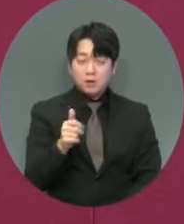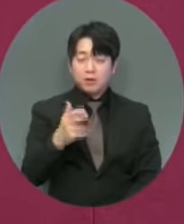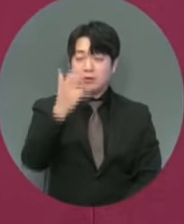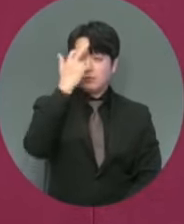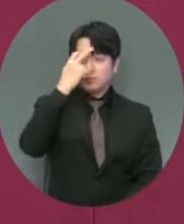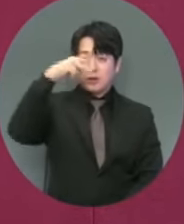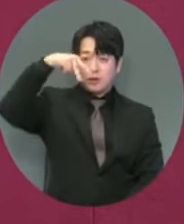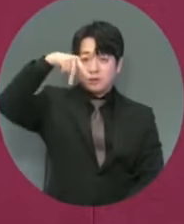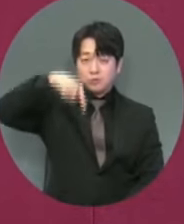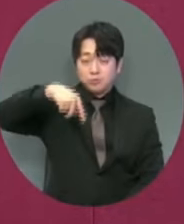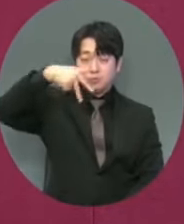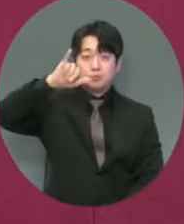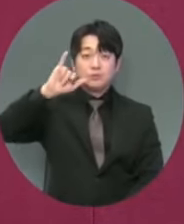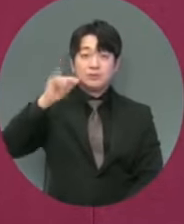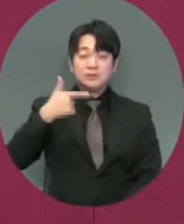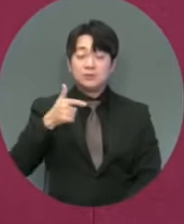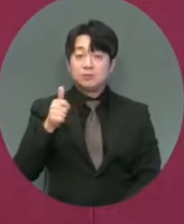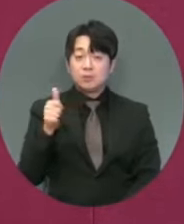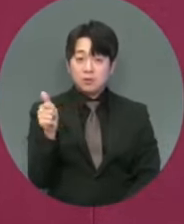최수진 의원,